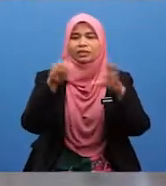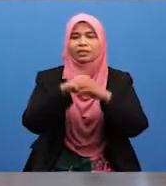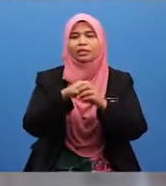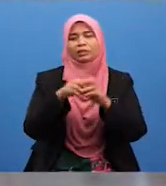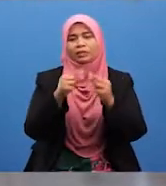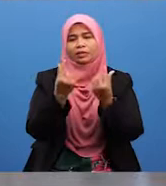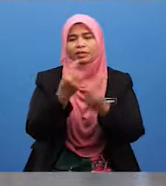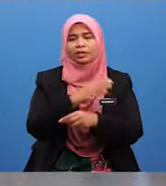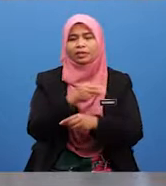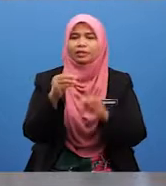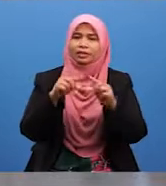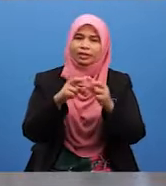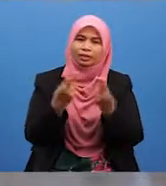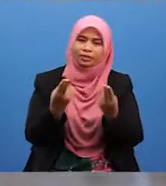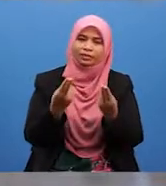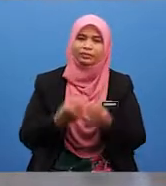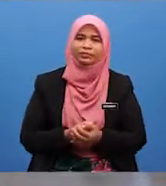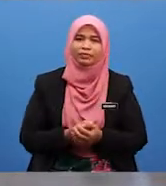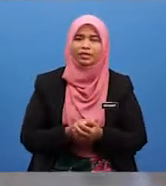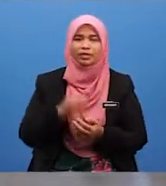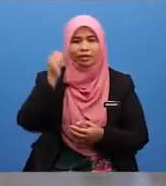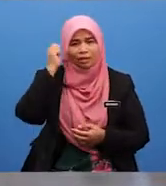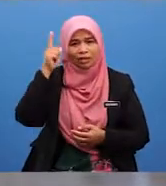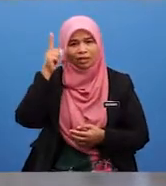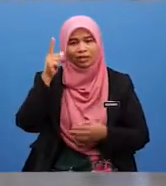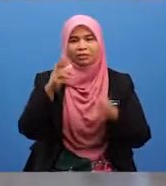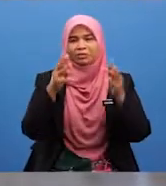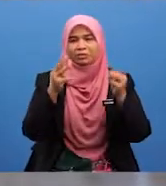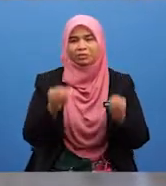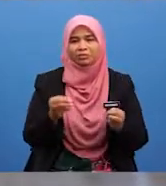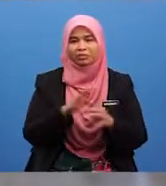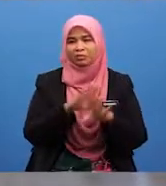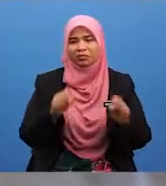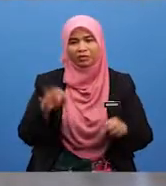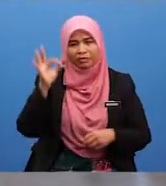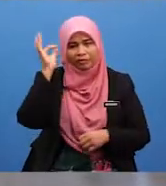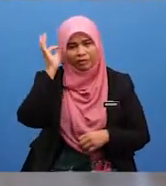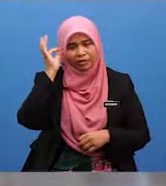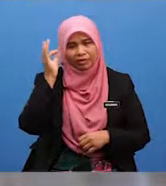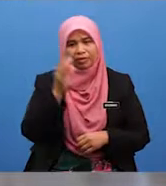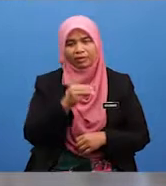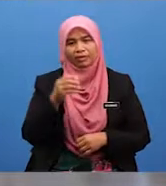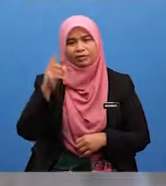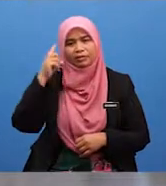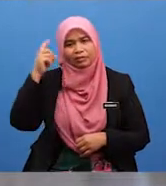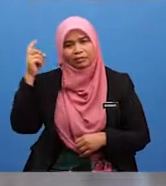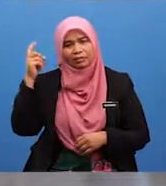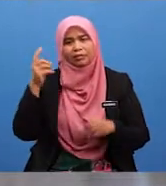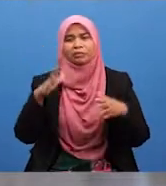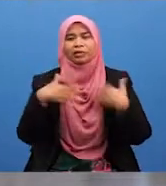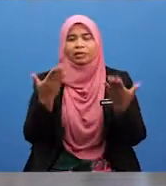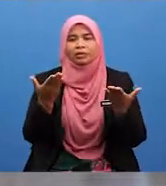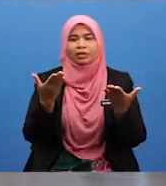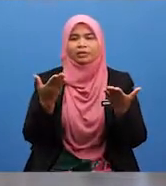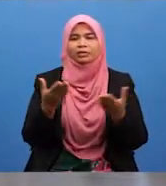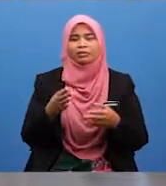dan hadis. Akal manusia tidak dapat memikirkan dan membayangkan dengan tepat